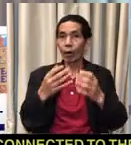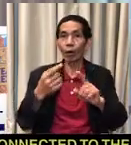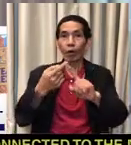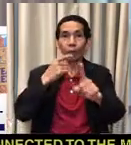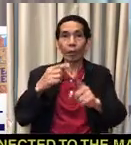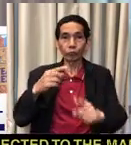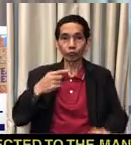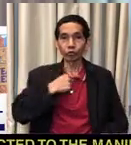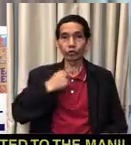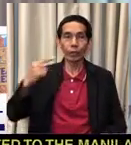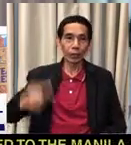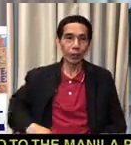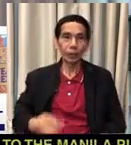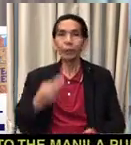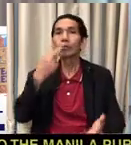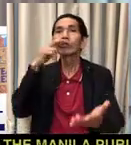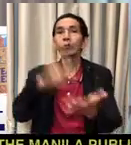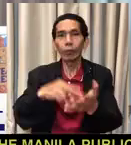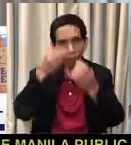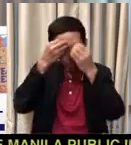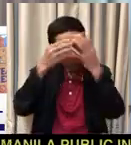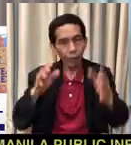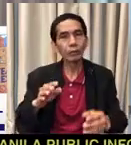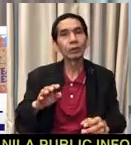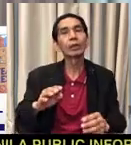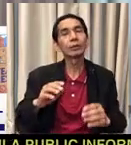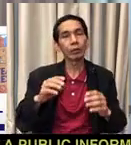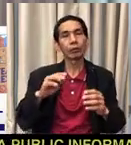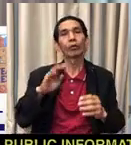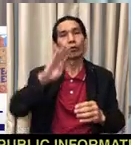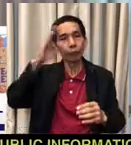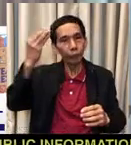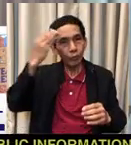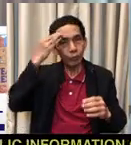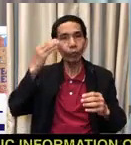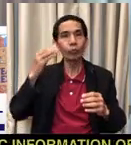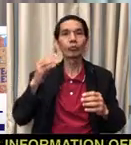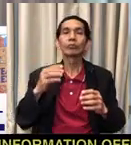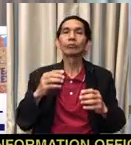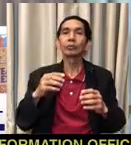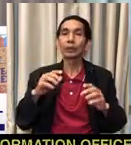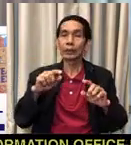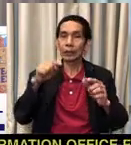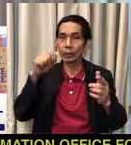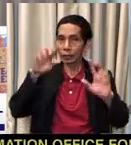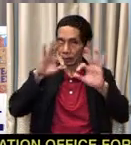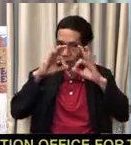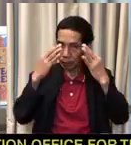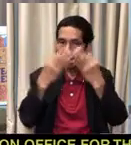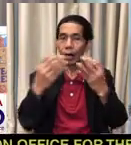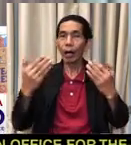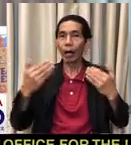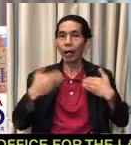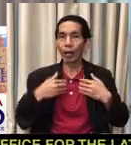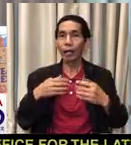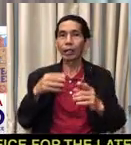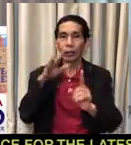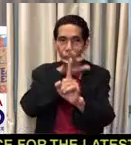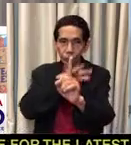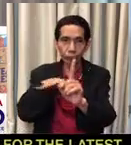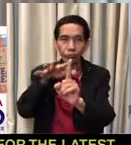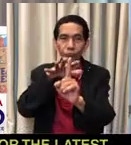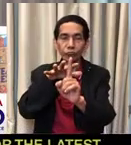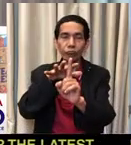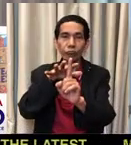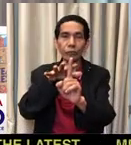ng China, i-report po yan ng Bureau of Quarantine. Ito pong pamilyang to ang susubaybayan naman